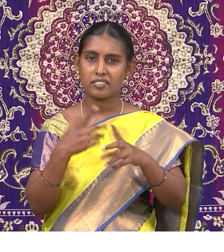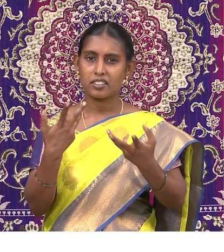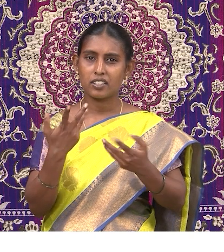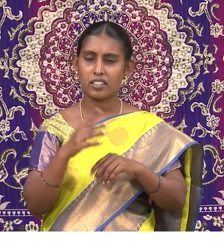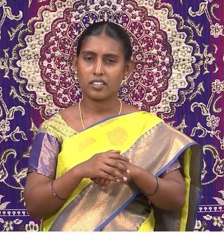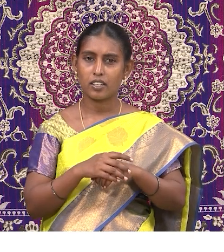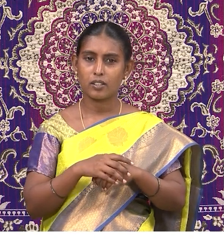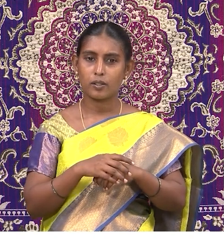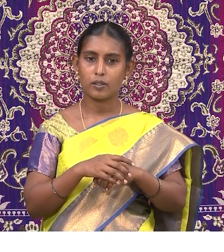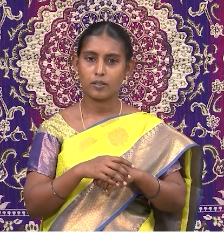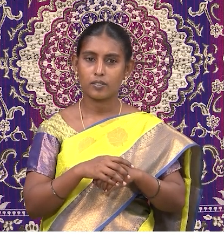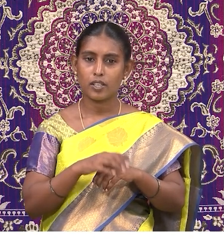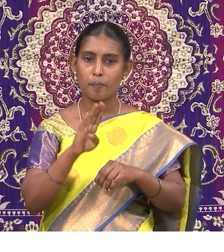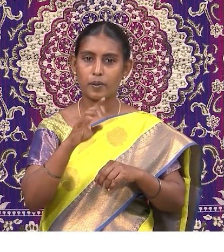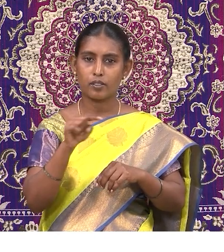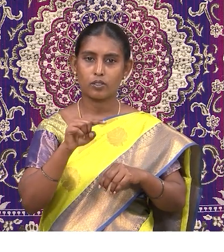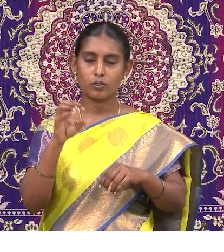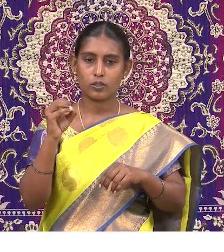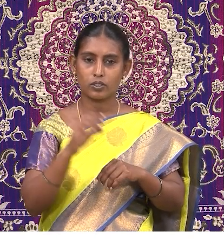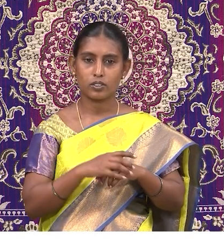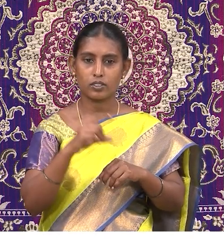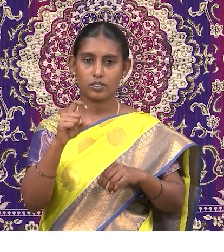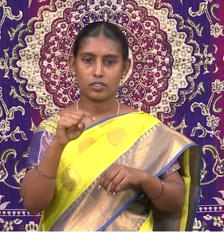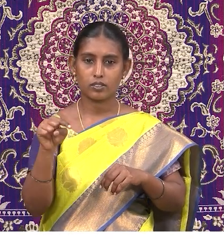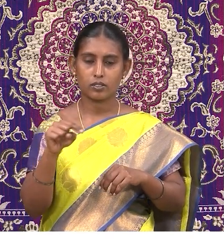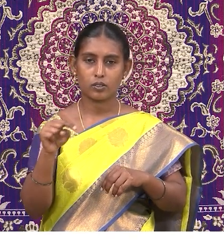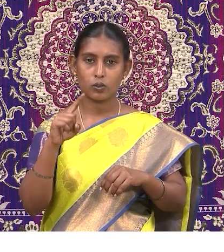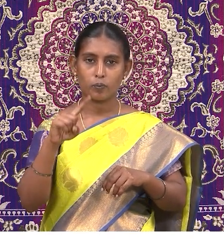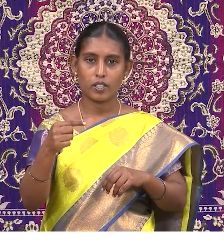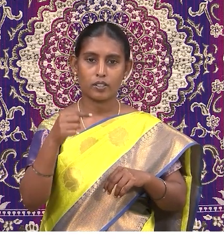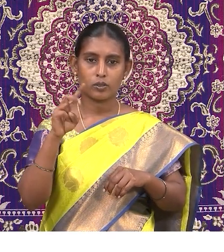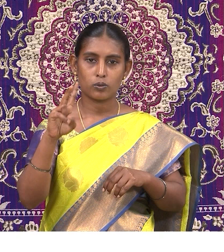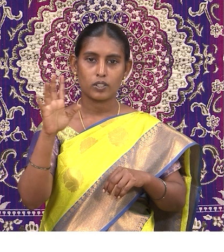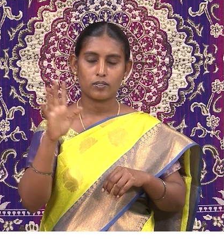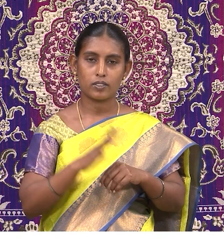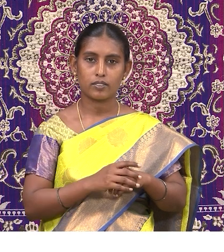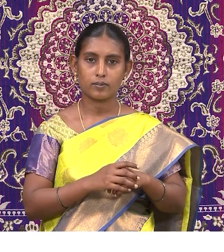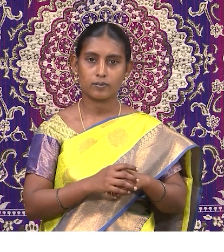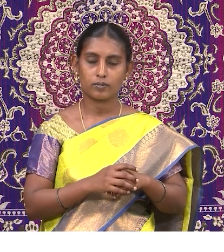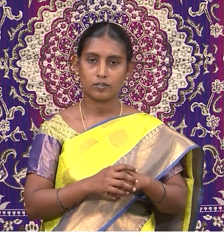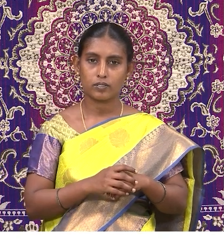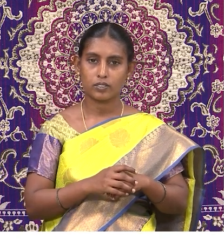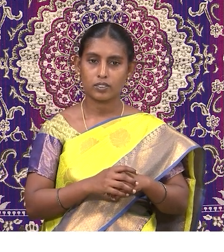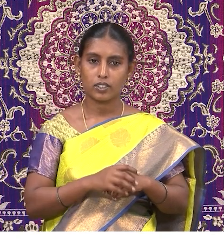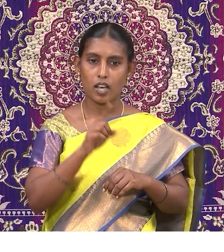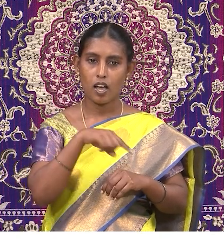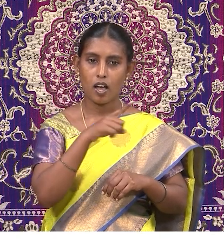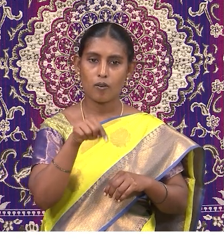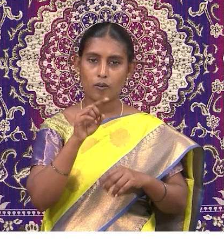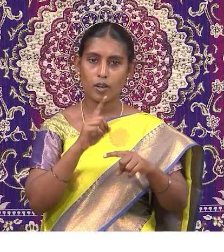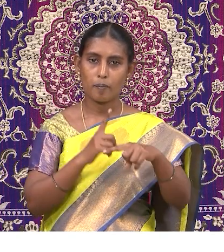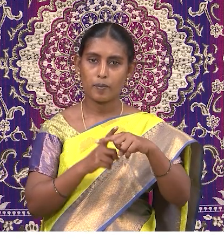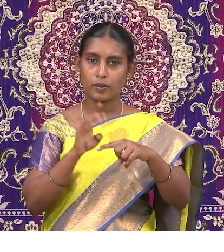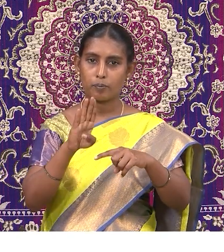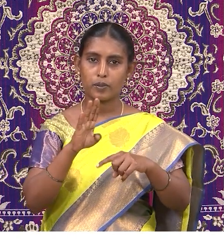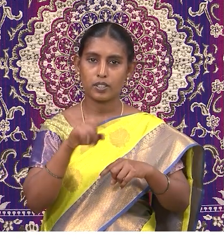பண்ணோம், பி ஈக்குவல் டு பூஜ்ஜியம், சி ஈக்குவல் டு மைனஸ் டுவெண்ட்டி ஃபைவ். அப்போ ஆல்ஃபா ப்ளஸ் பீட்டா ஈக்குவல் டு